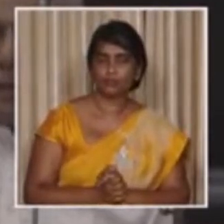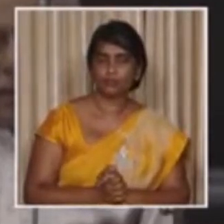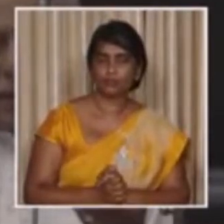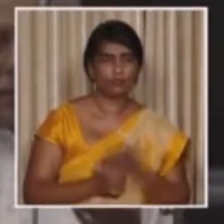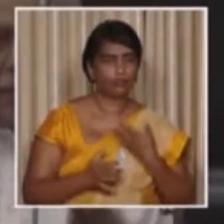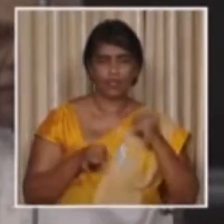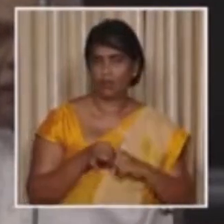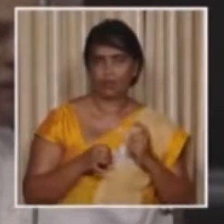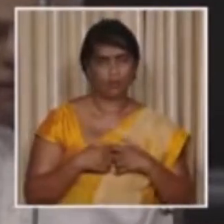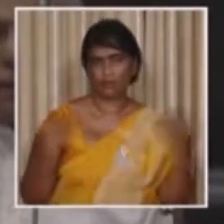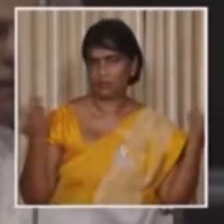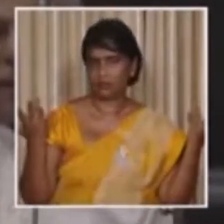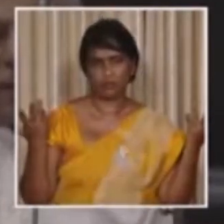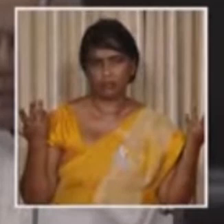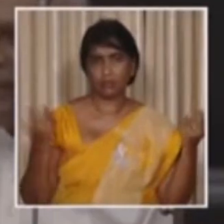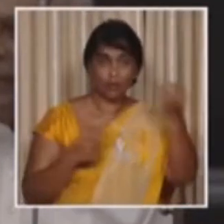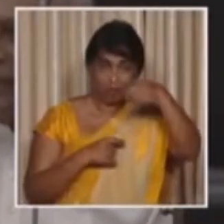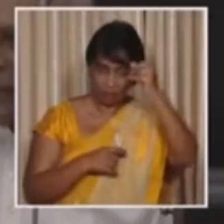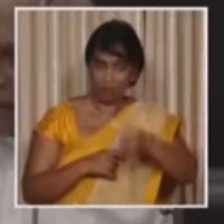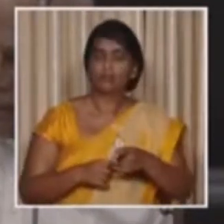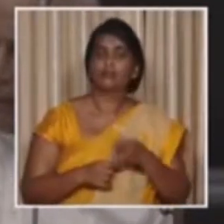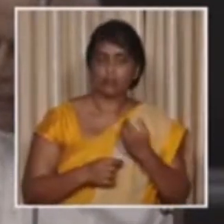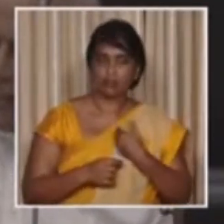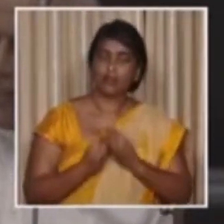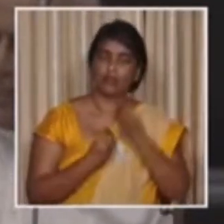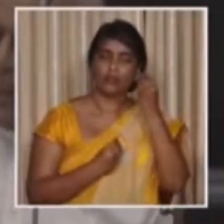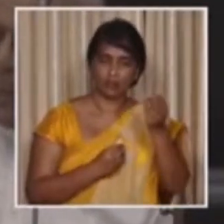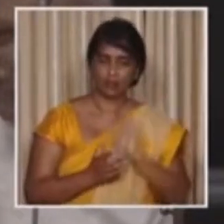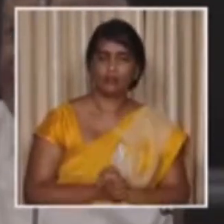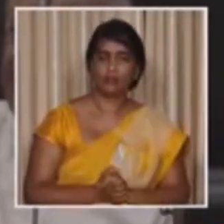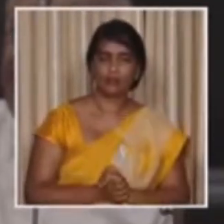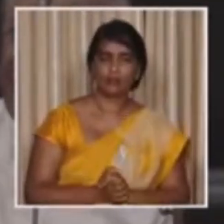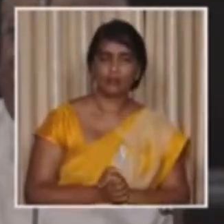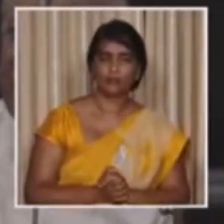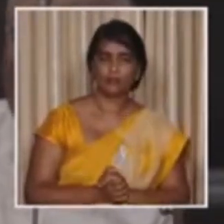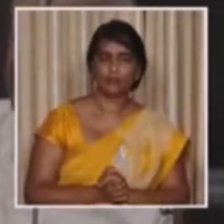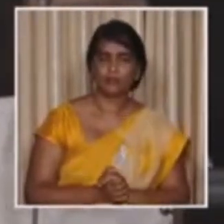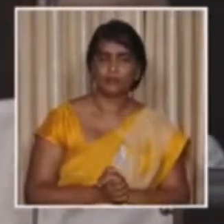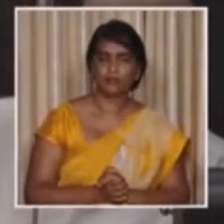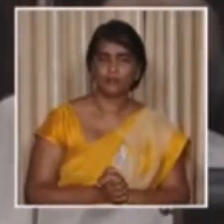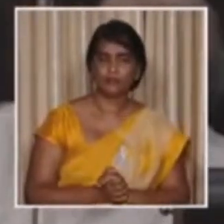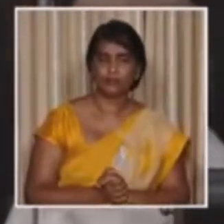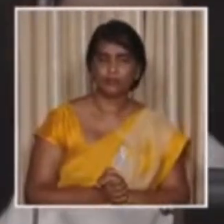මට කිසිම ප්‍රශ්නයක් නෑ. ඔබතුමාලා එකඟ වෙන්න, එතකොට මම දෙන්නම් කතා කරන්න හරිද?